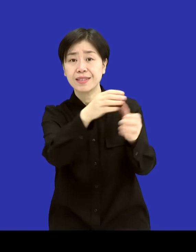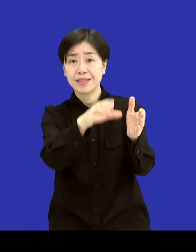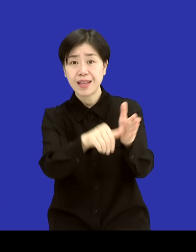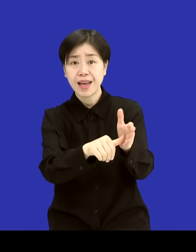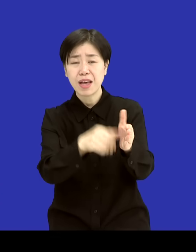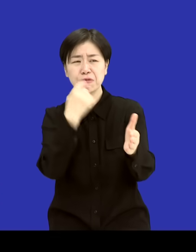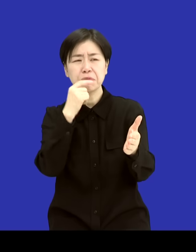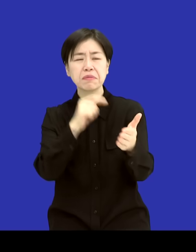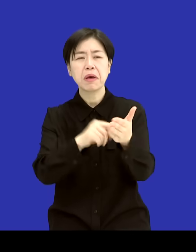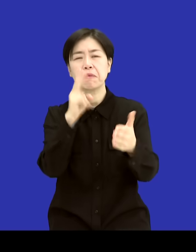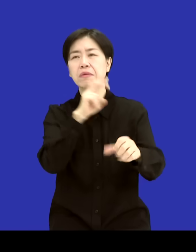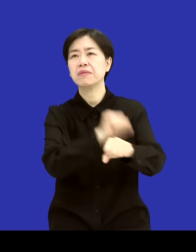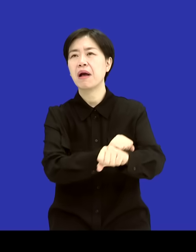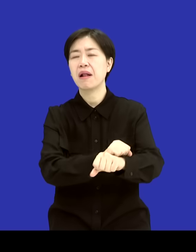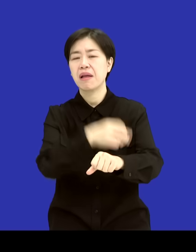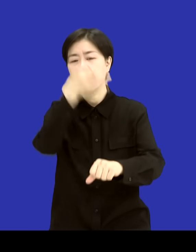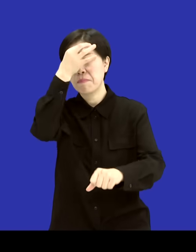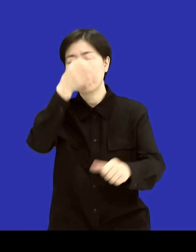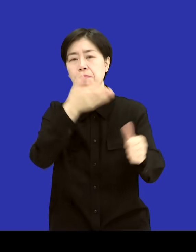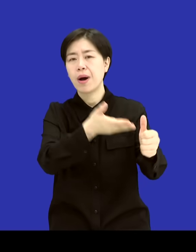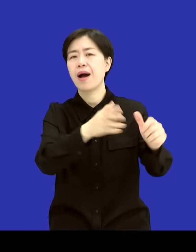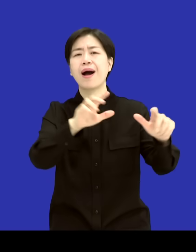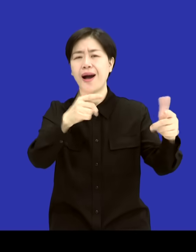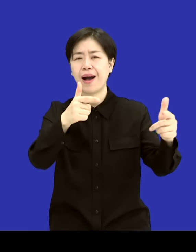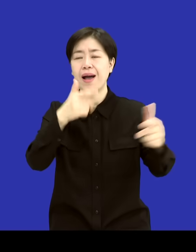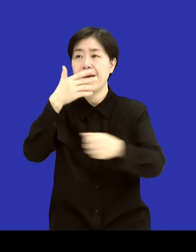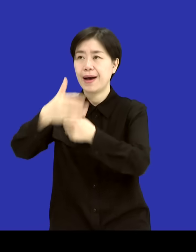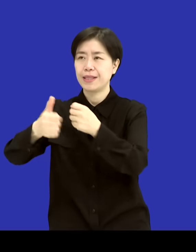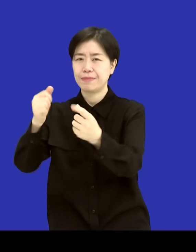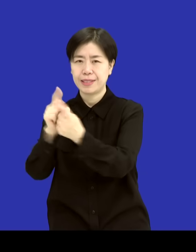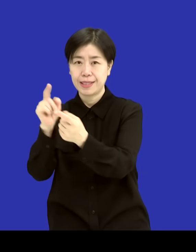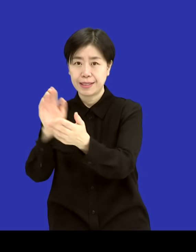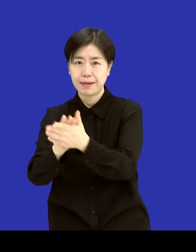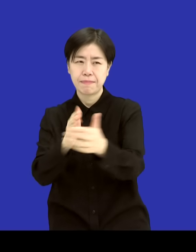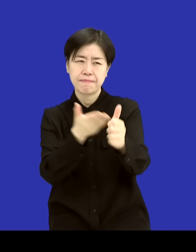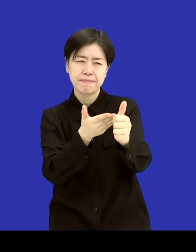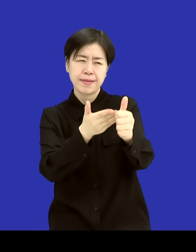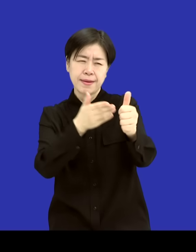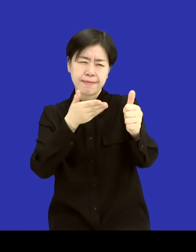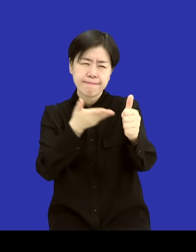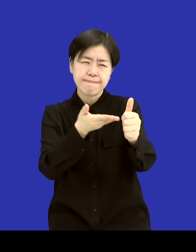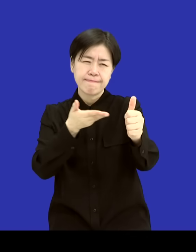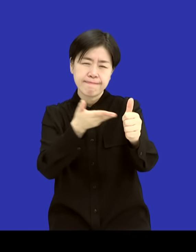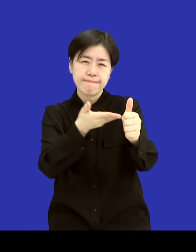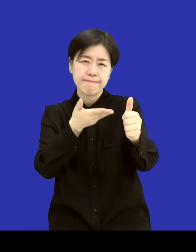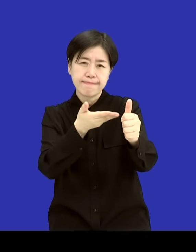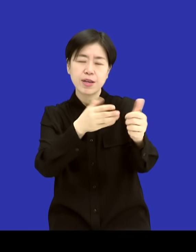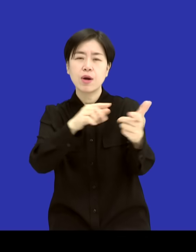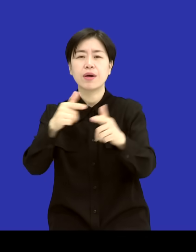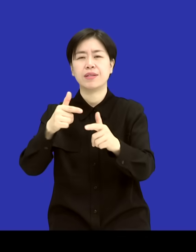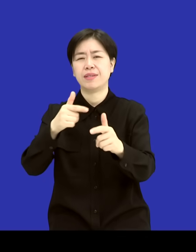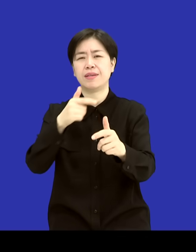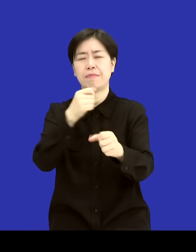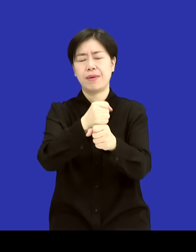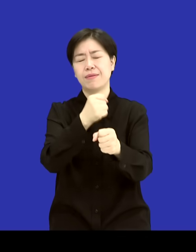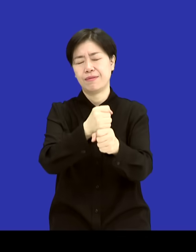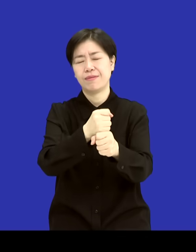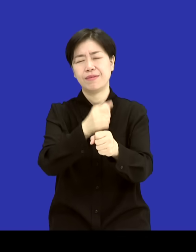사람으로 만들지 않으시고 핸드메이드로 주님의 손으로 직접 갈고 닦아서 이 사역자를 크게 사용하시기